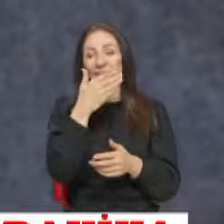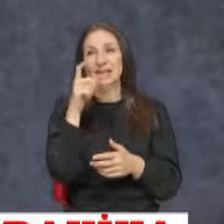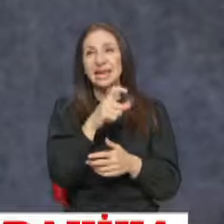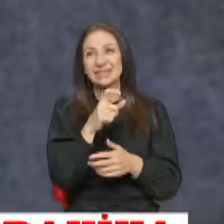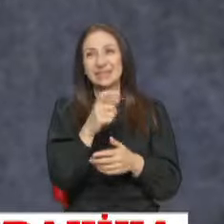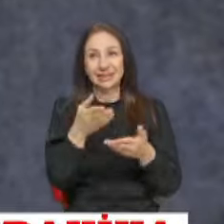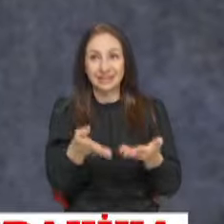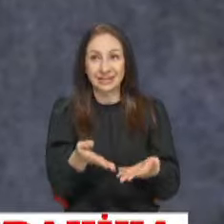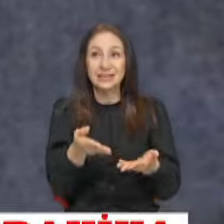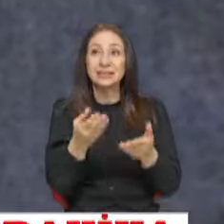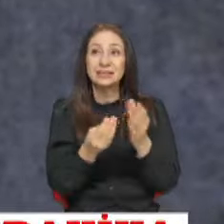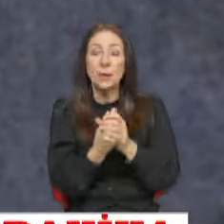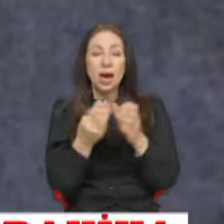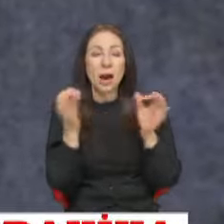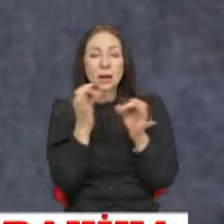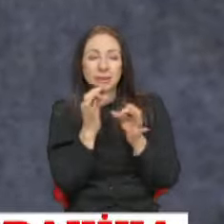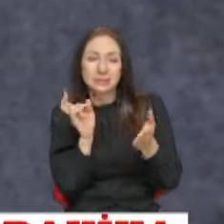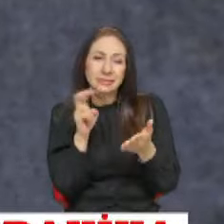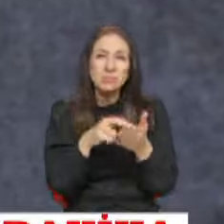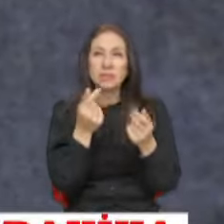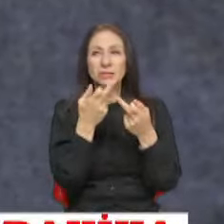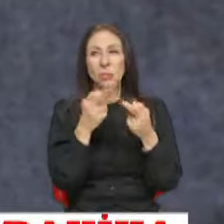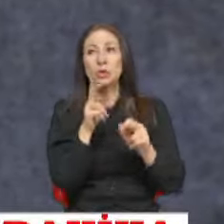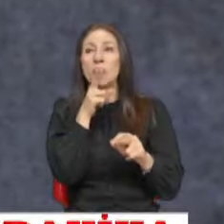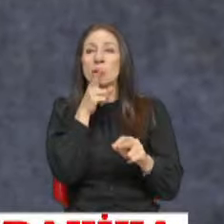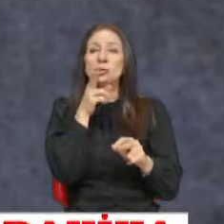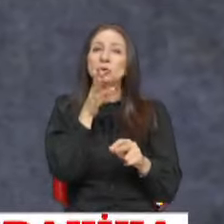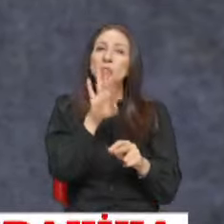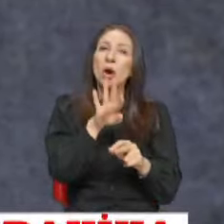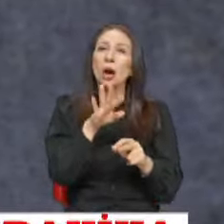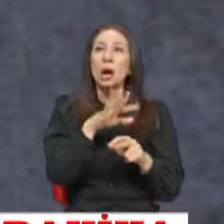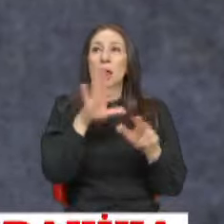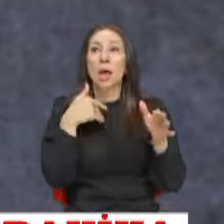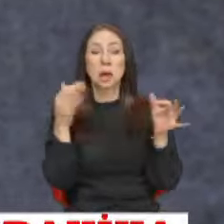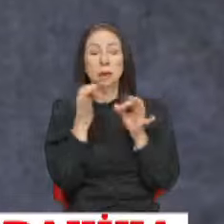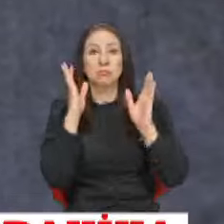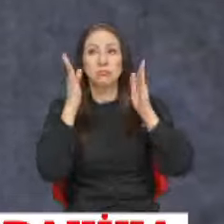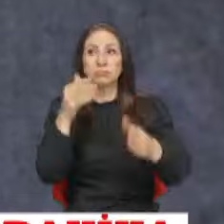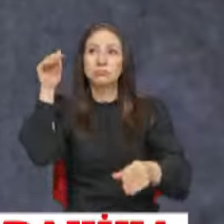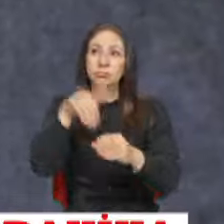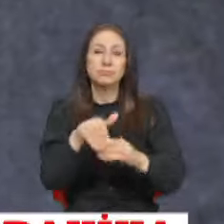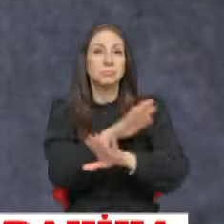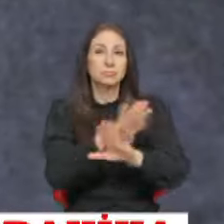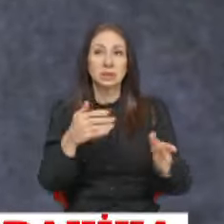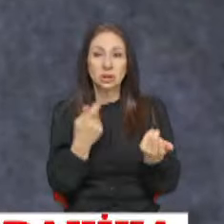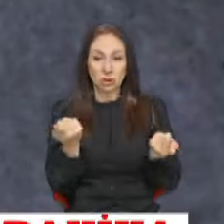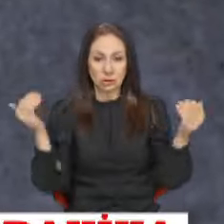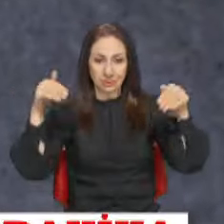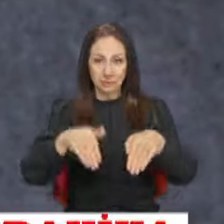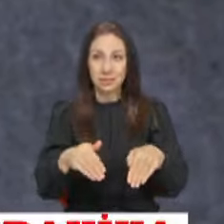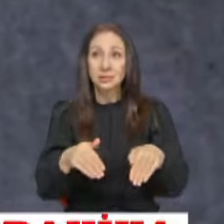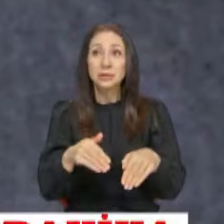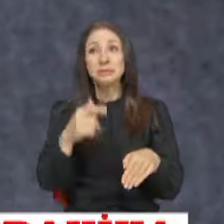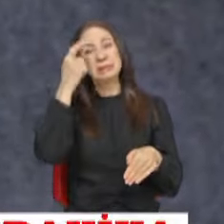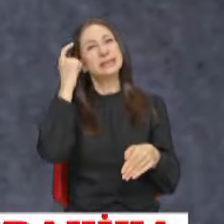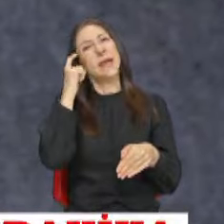etkisi var tabii yani sabah saatlerinde biraz daha boş belki öğleden Biz hepimiz daha erken saatlerde kullandık iş yerimize geldik Eee